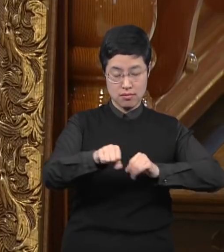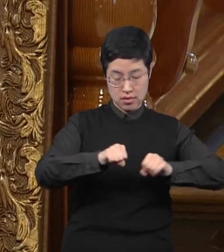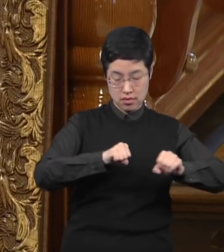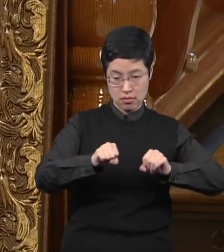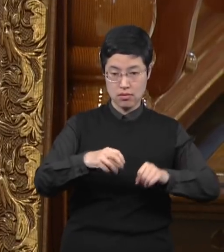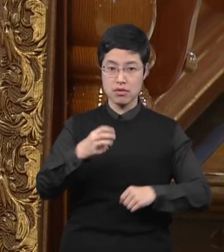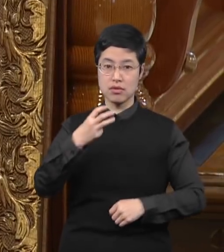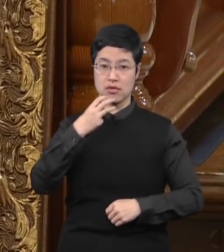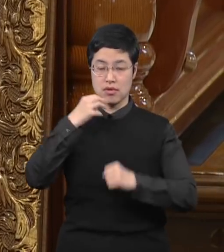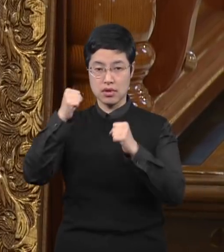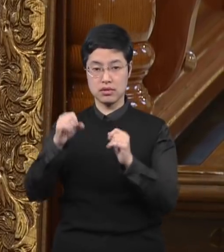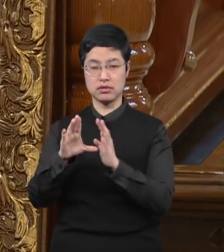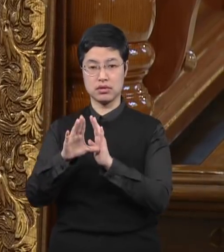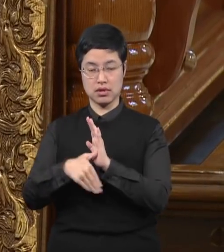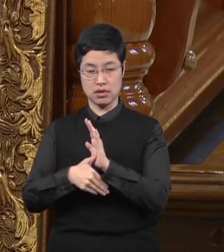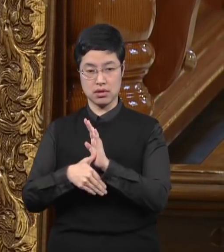중에는